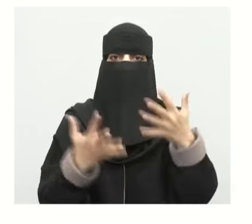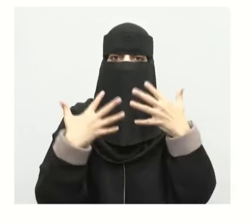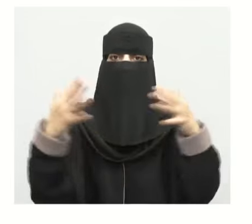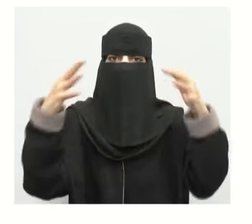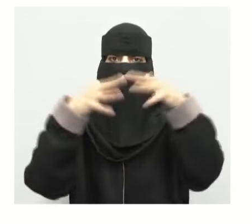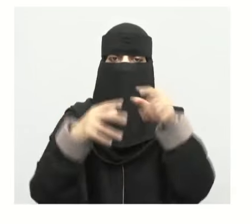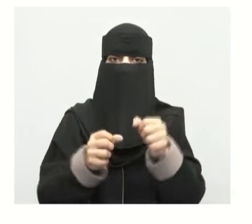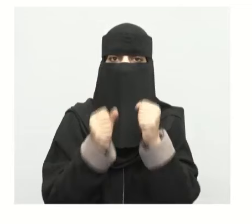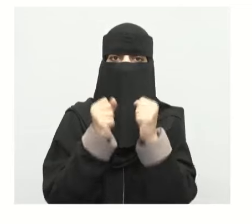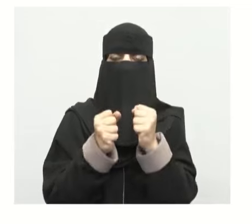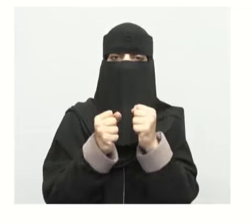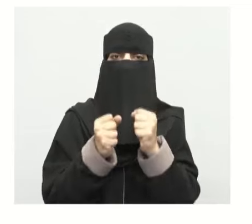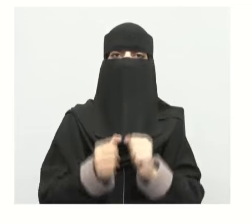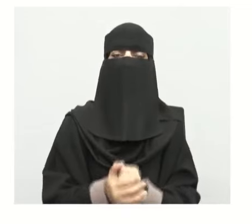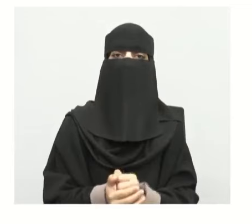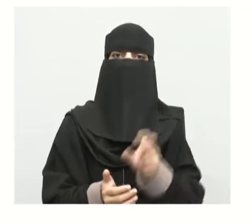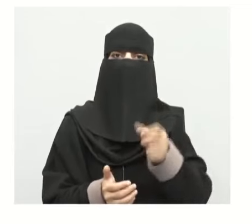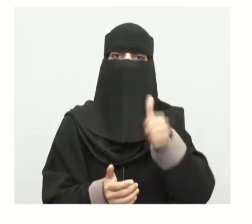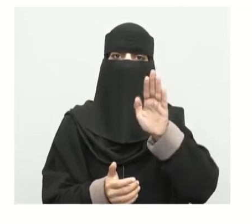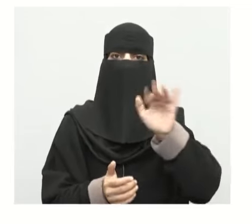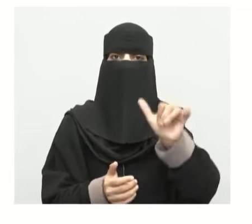المناطق ذات المناخ